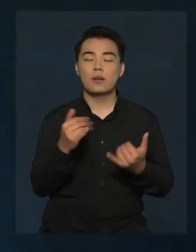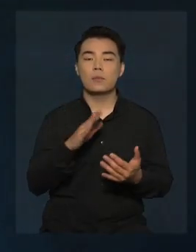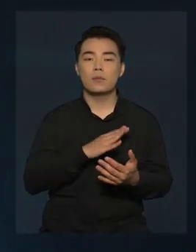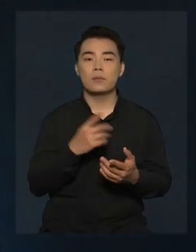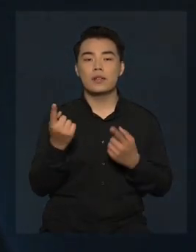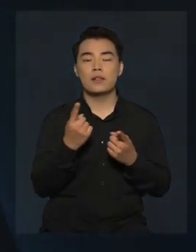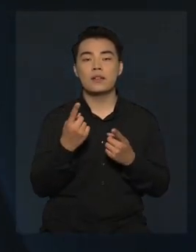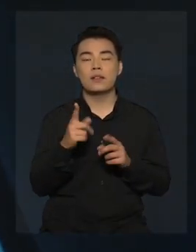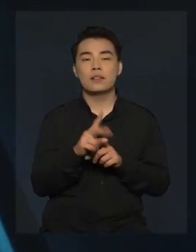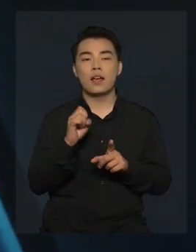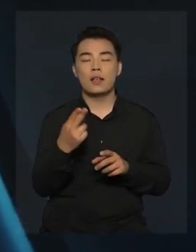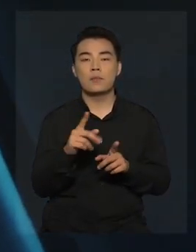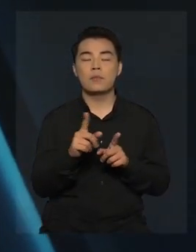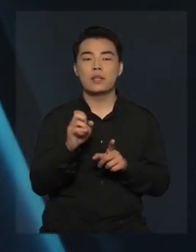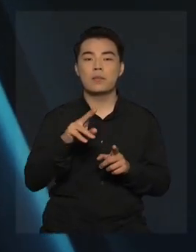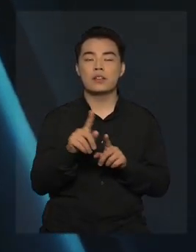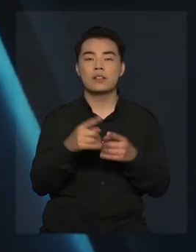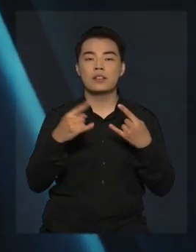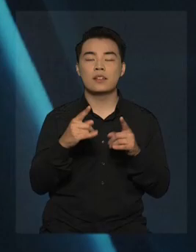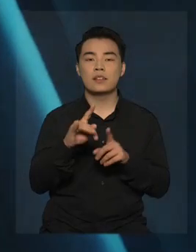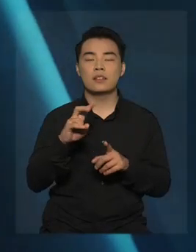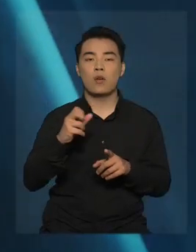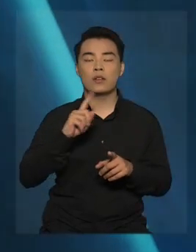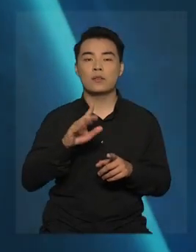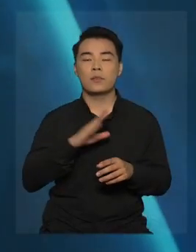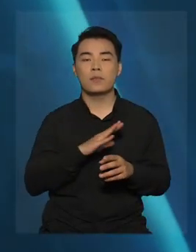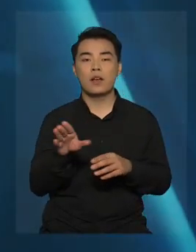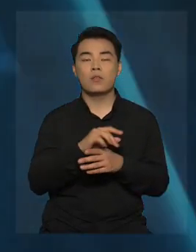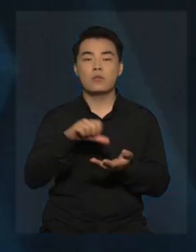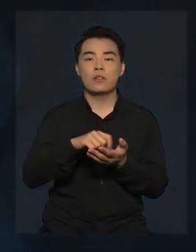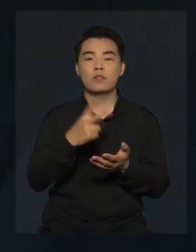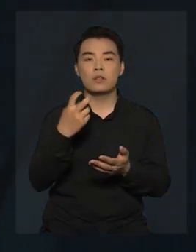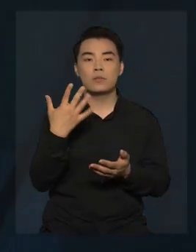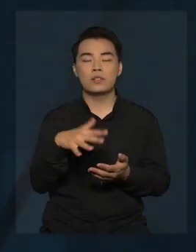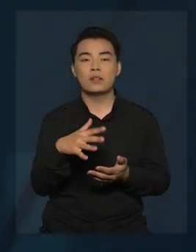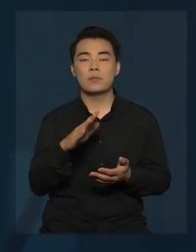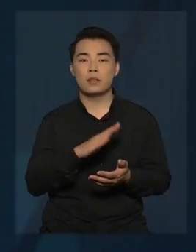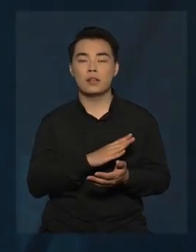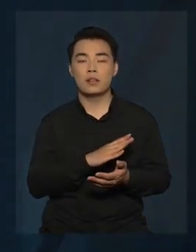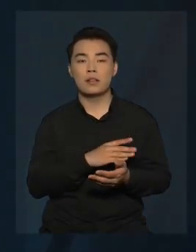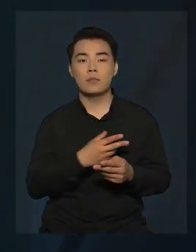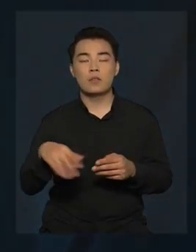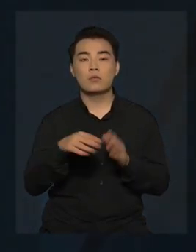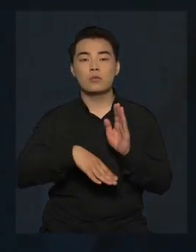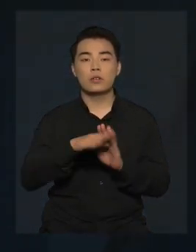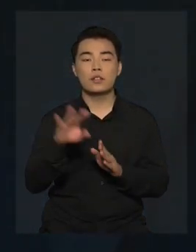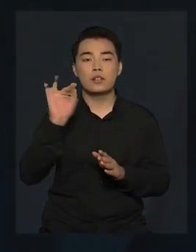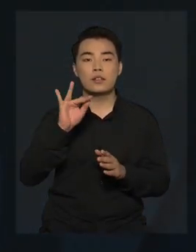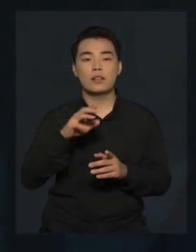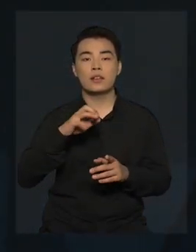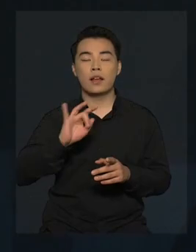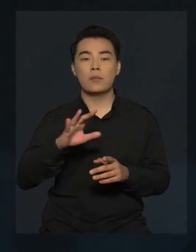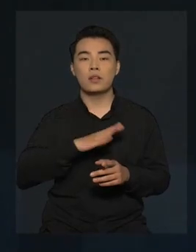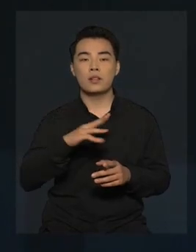прошла первая национальная премия телесериалов «Наурыз». Претендентов было более 250. В итоге лучшим историческим сериалом